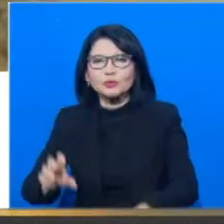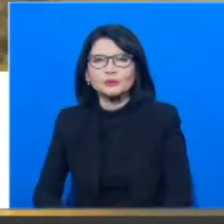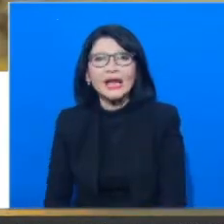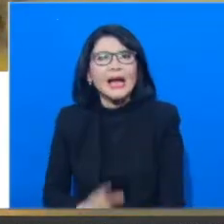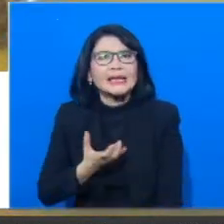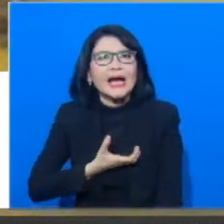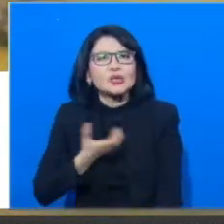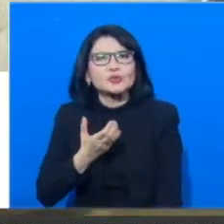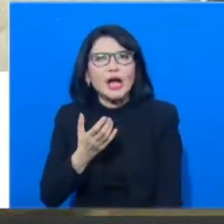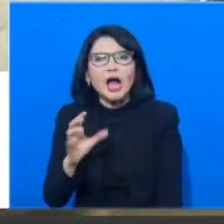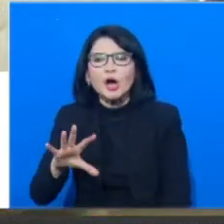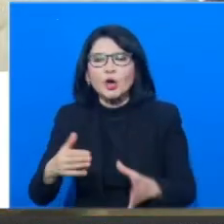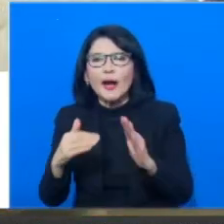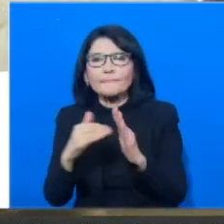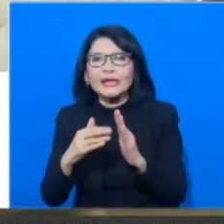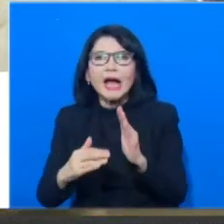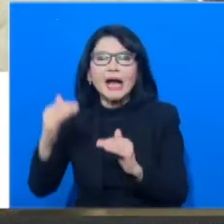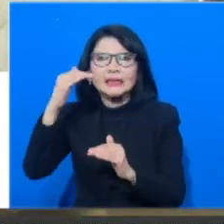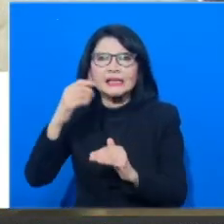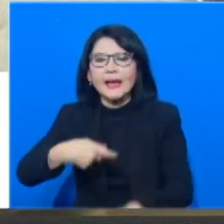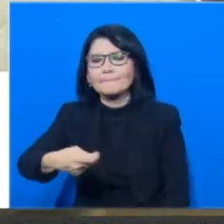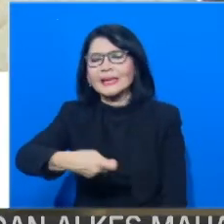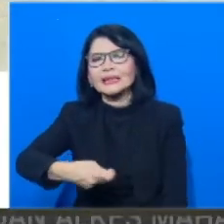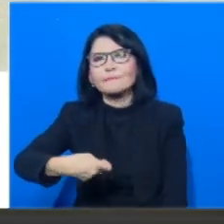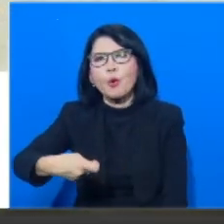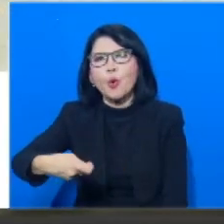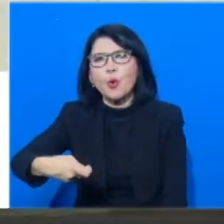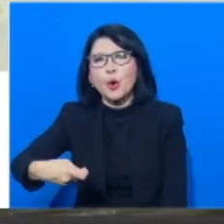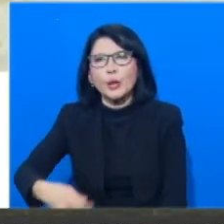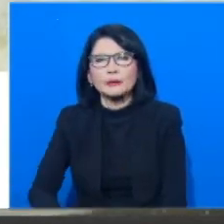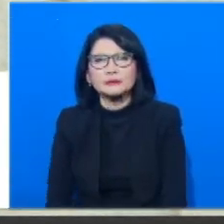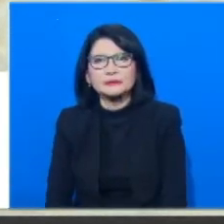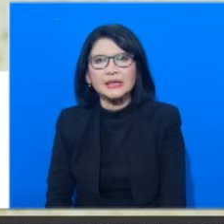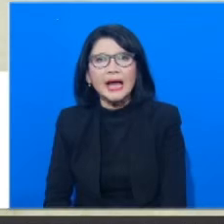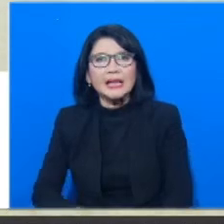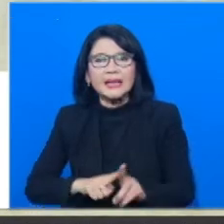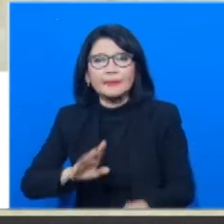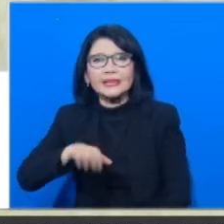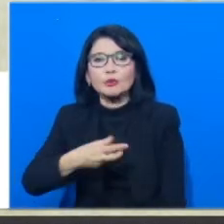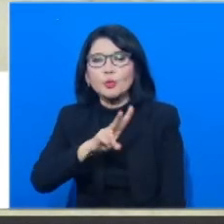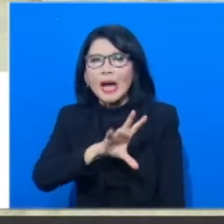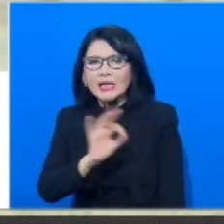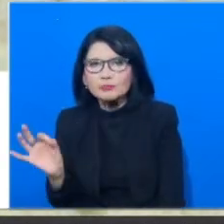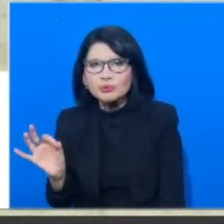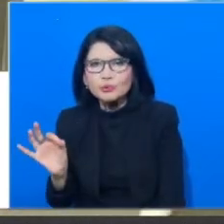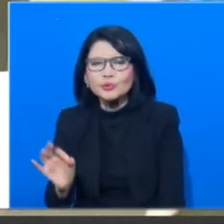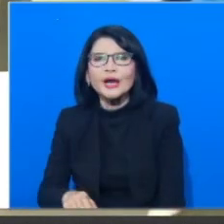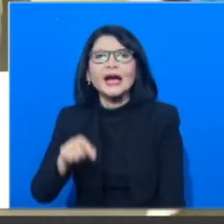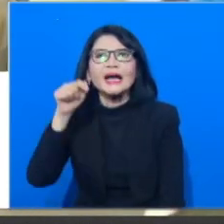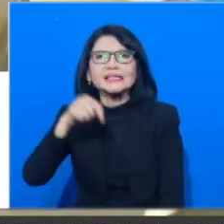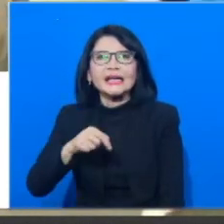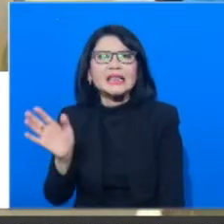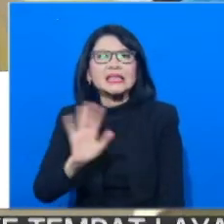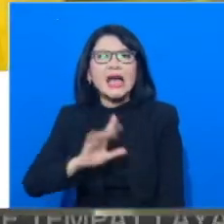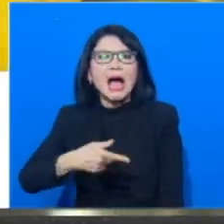Penikmatnya adalah kalangan menengah ke atas dengan bahan utamanya tepung terigu. Namun, mulai tahun 2000-an, bahan utama donat tidak melulu